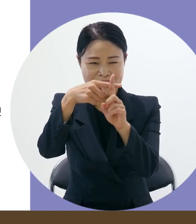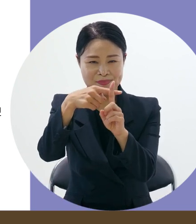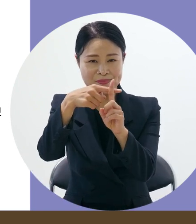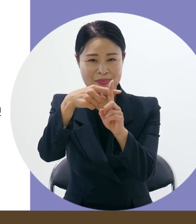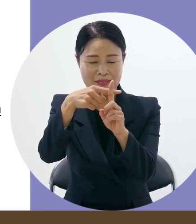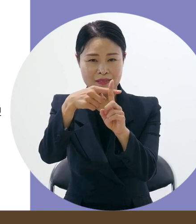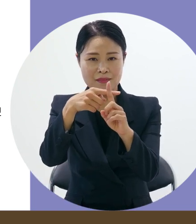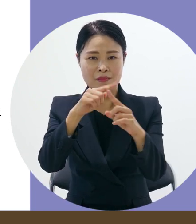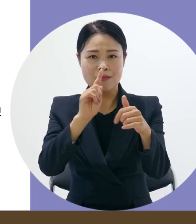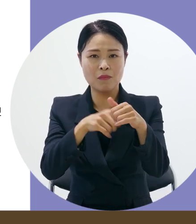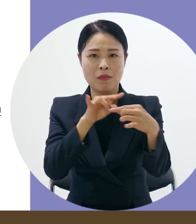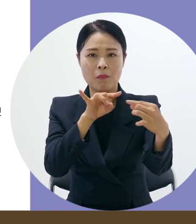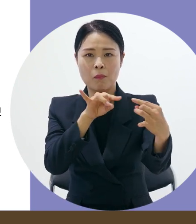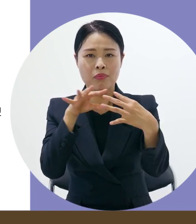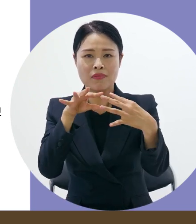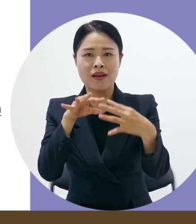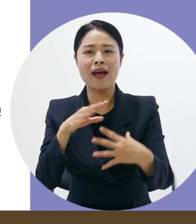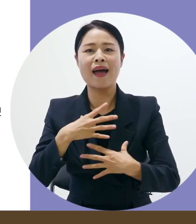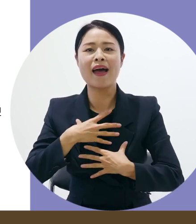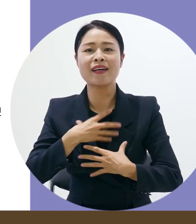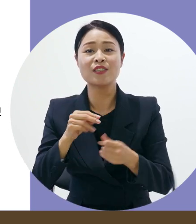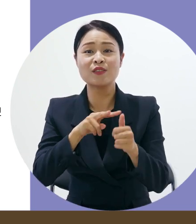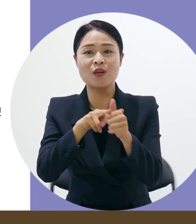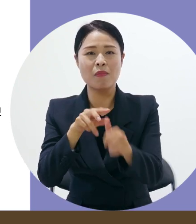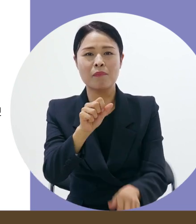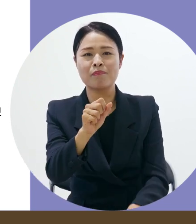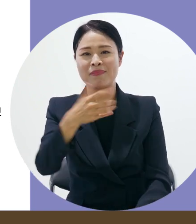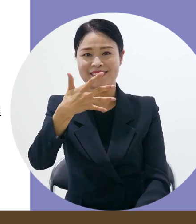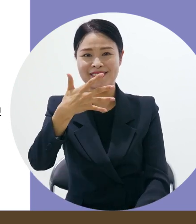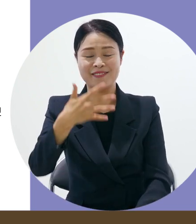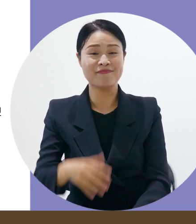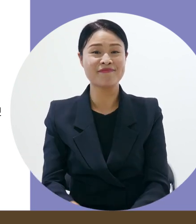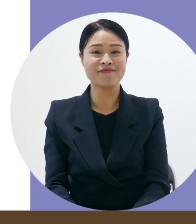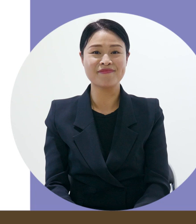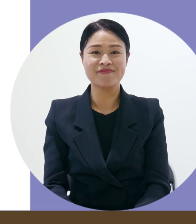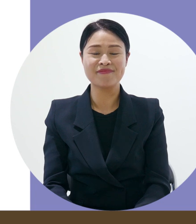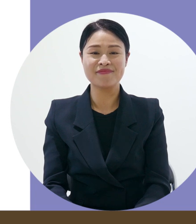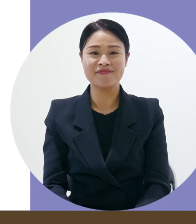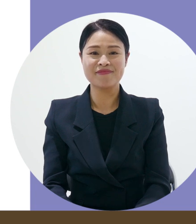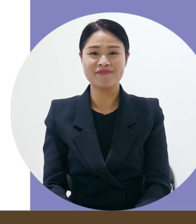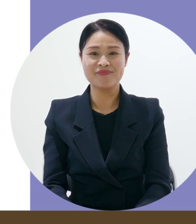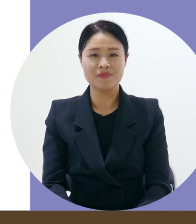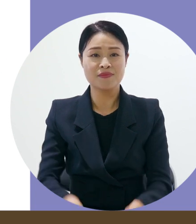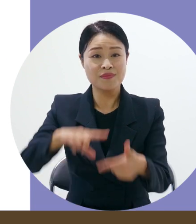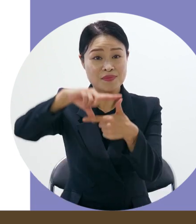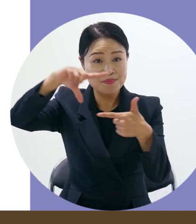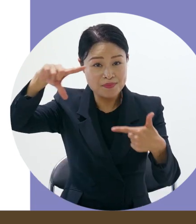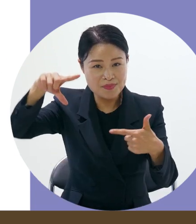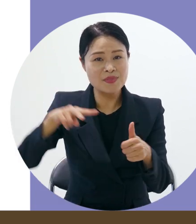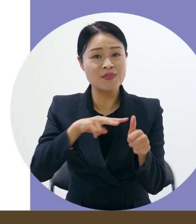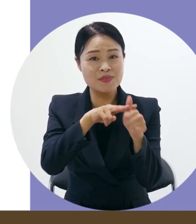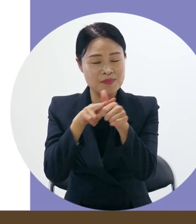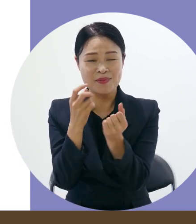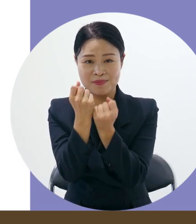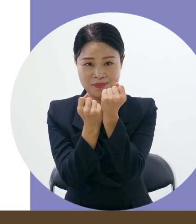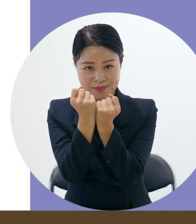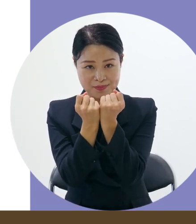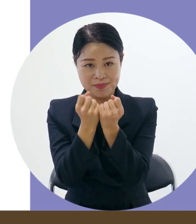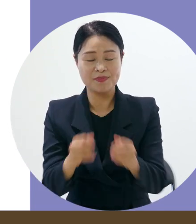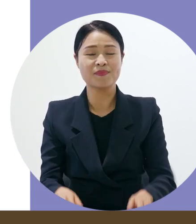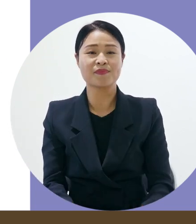바코드가 인식되면 자동으로 안전정보 화면으로 넘어갑니다. 정보 화면